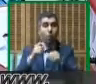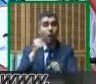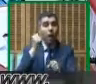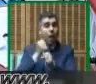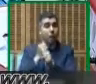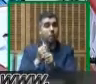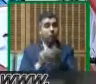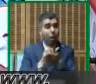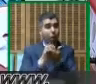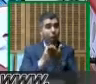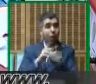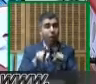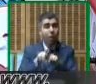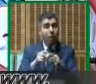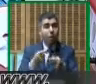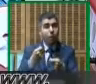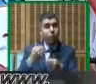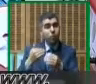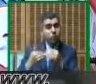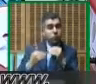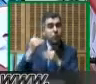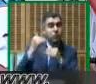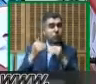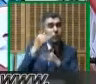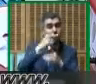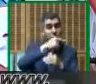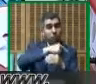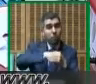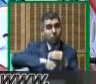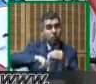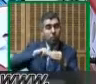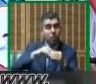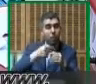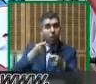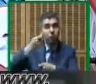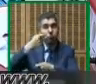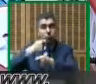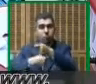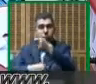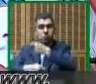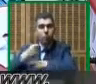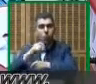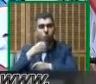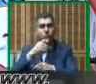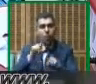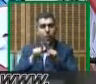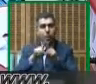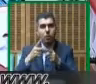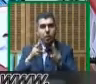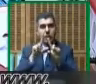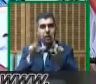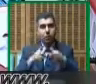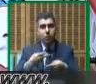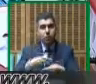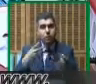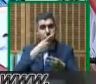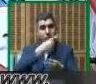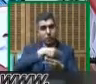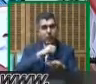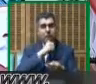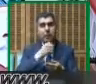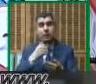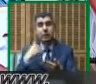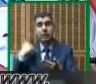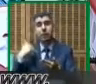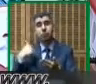المجهود المالي الاستثنائي. المعطيات التي يقع الترويج لها في بعض المنابر حاليا بعضها متقادم